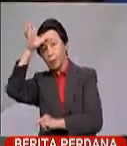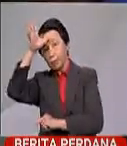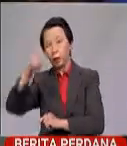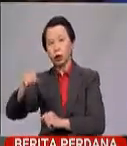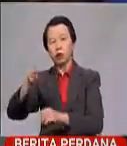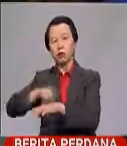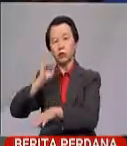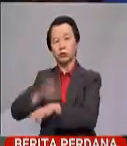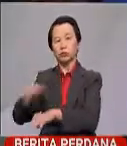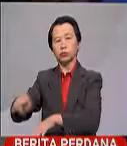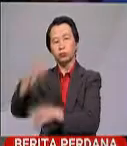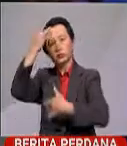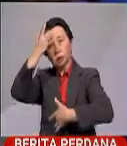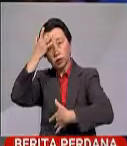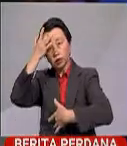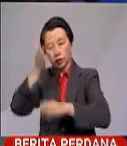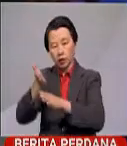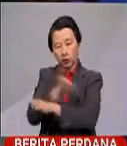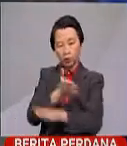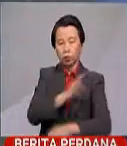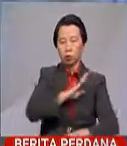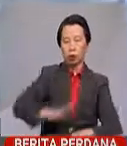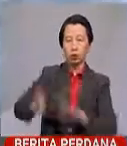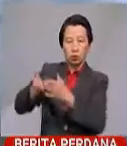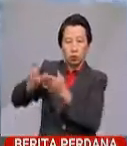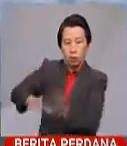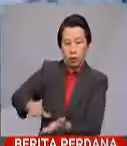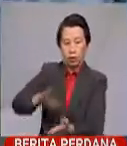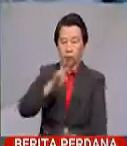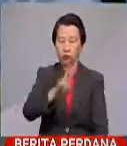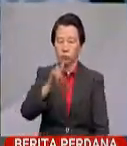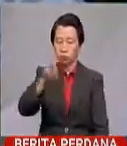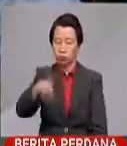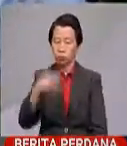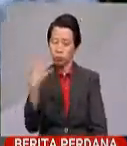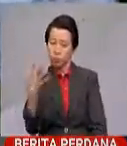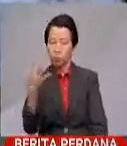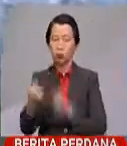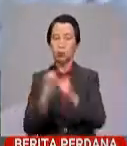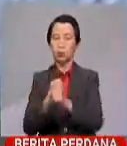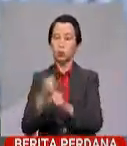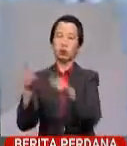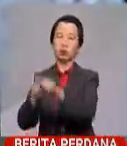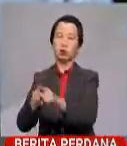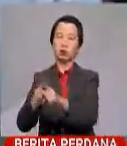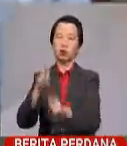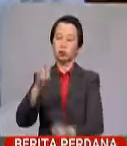yang ketika itu gering sebelum baginda mangkat pada 22 Mei tahun sama.